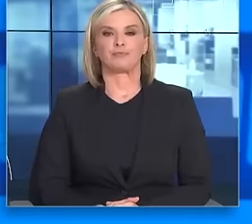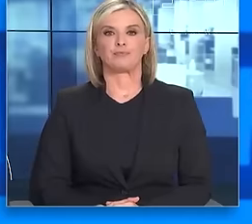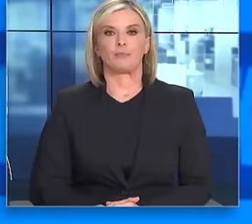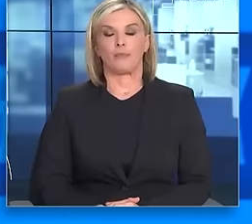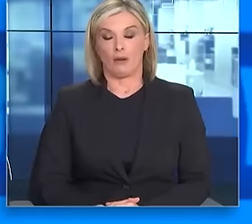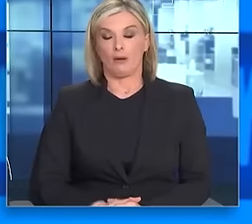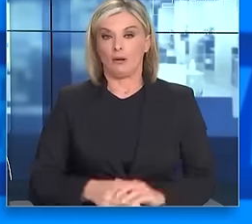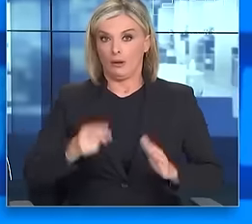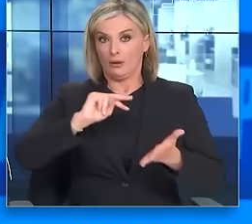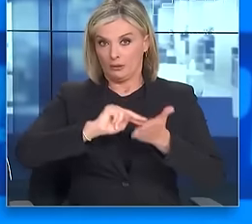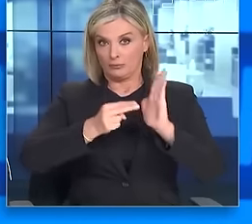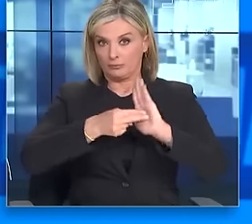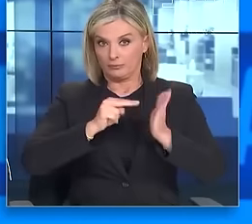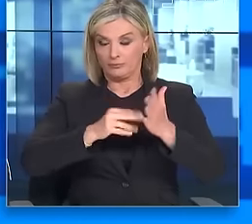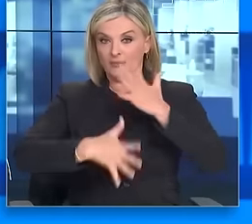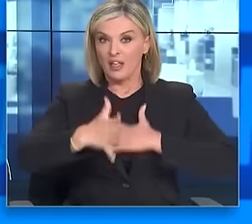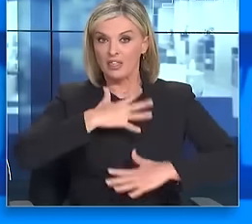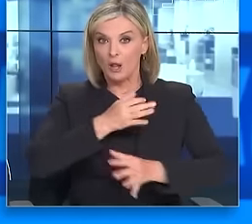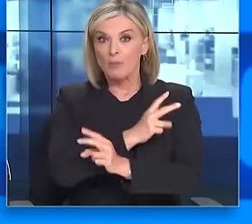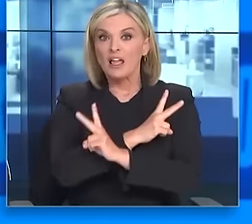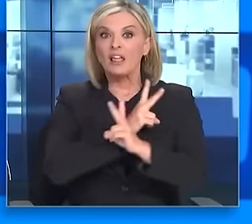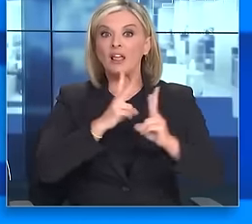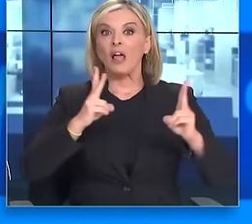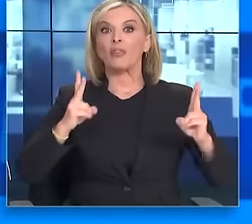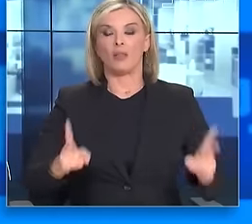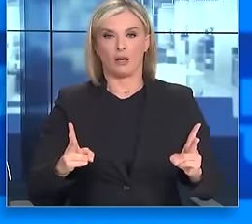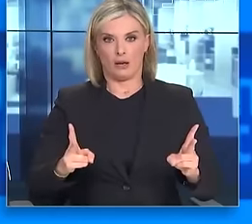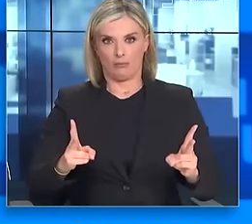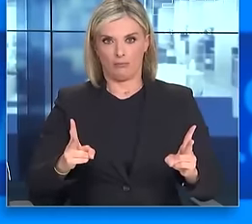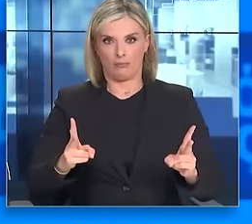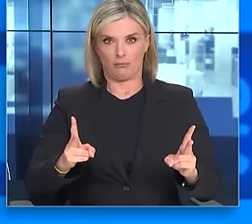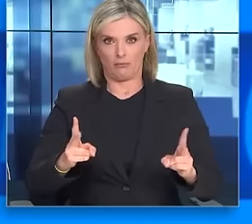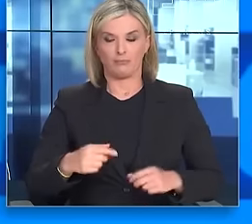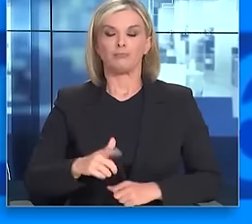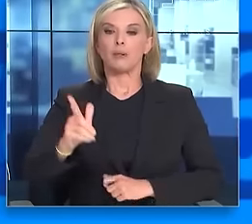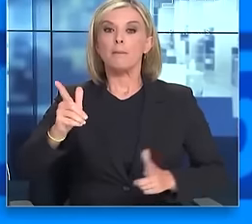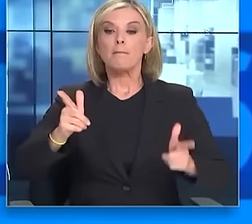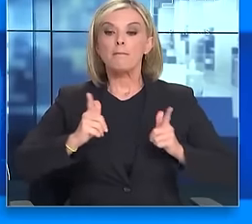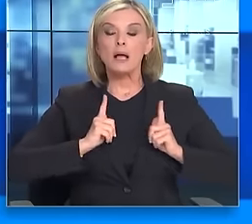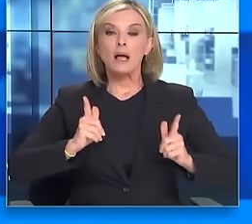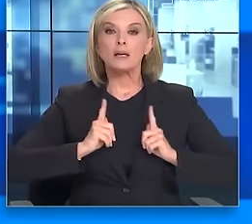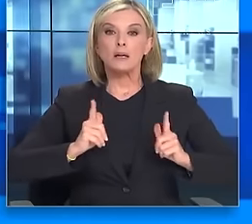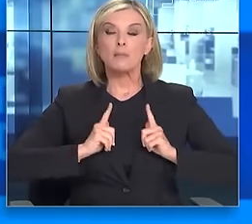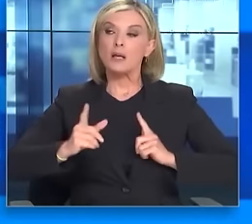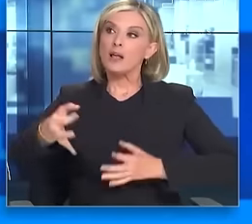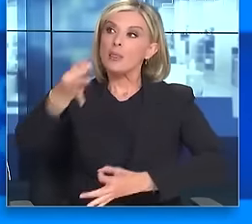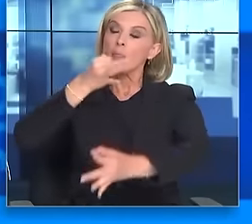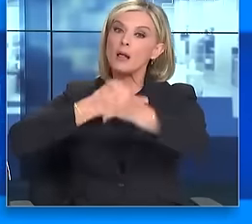και προσεκτικοί σε αυτό το οποίο λέμε. Μιλάμε για δηλώσεις του εντολοδόχου Πρωθυπουργού. Θα αναμένουμε τις επίσημες τοποθετήσεις